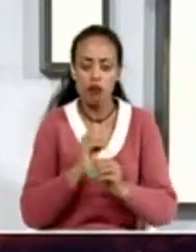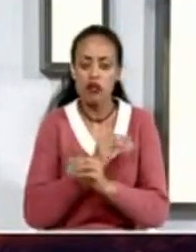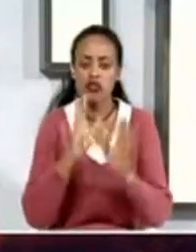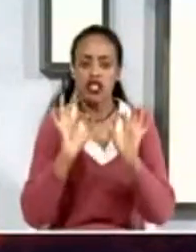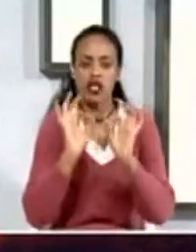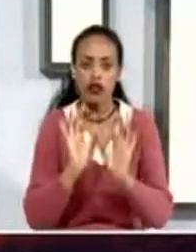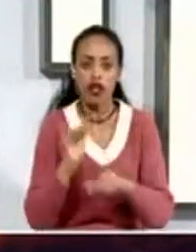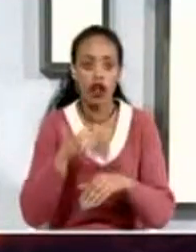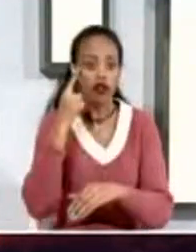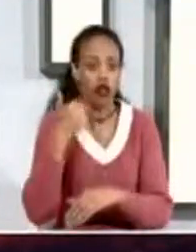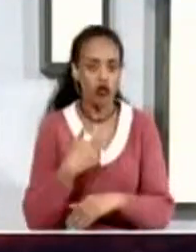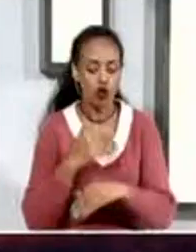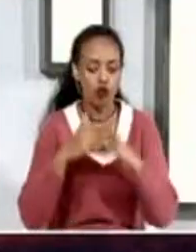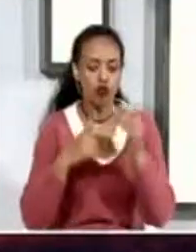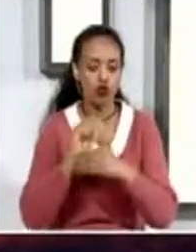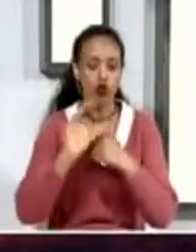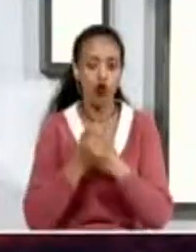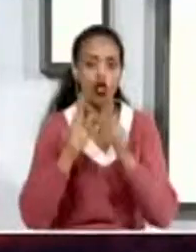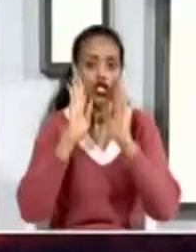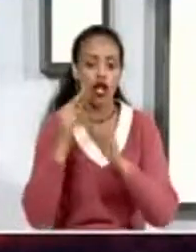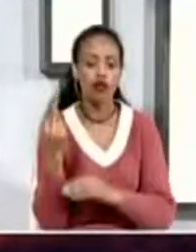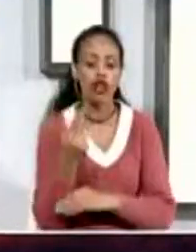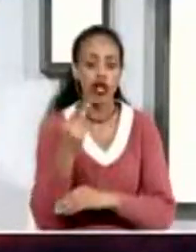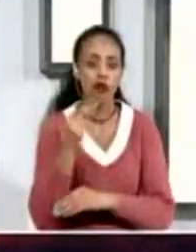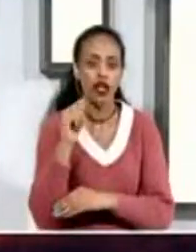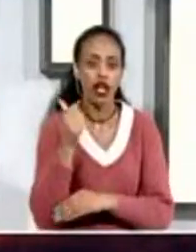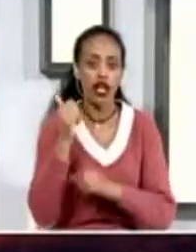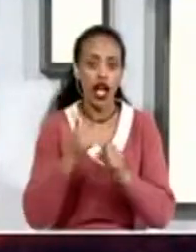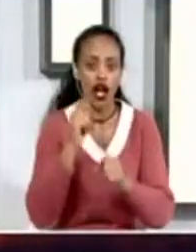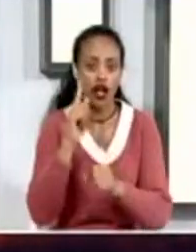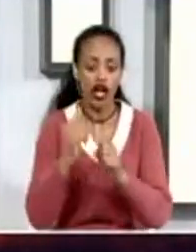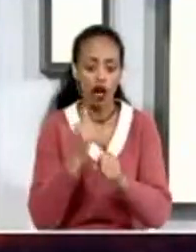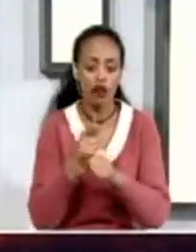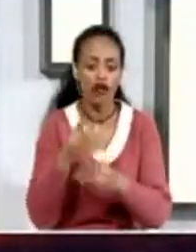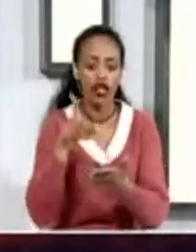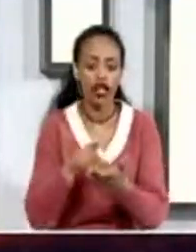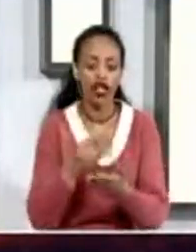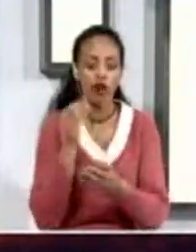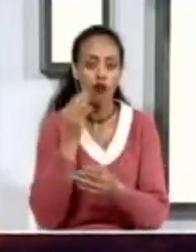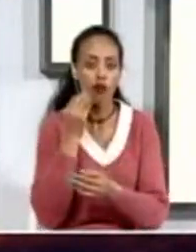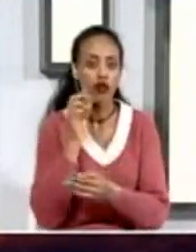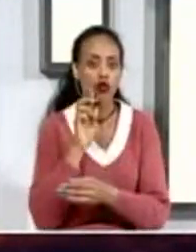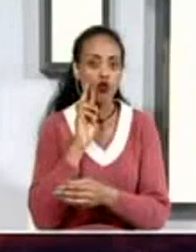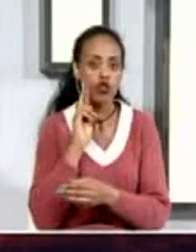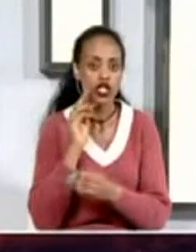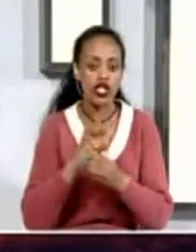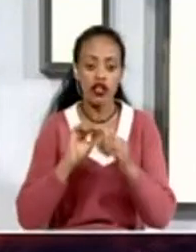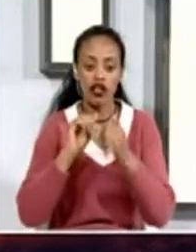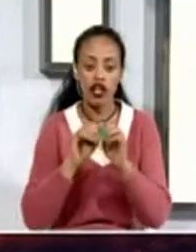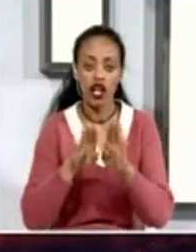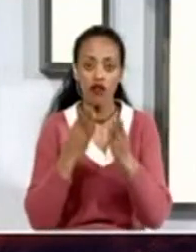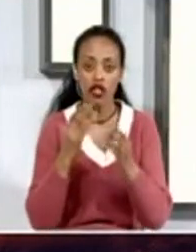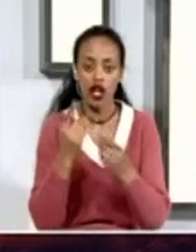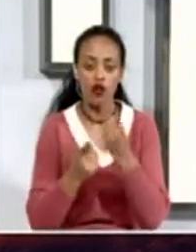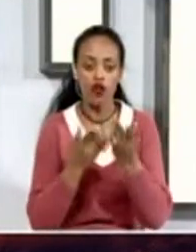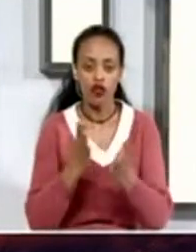ኣብዚ ኣብ ትግራይ ዘሎ ምችው ሃዋህ ሰላም ተጠቒማ ንኣስታት ሓደ ዓመት ኣብታ ከተማ ቤት ቁርሲ ከፊታ መነባብሮኣ እናመርሐት